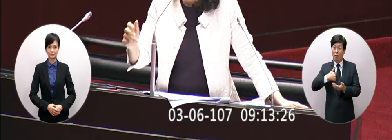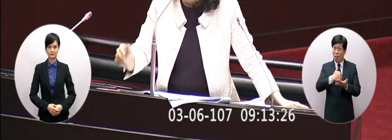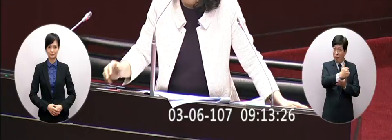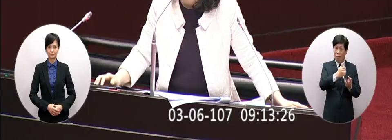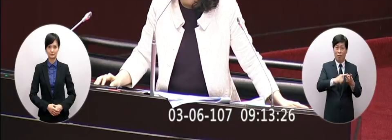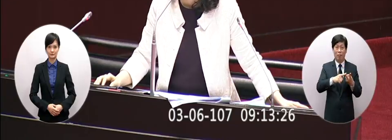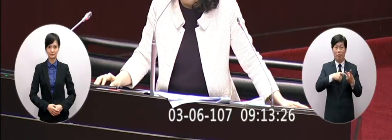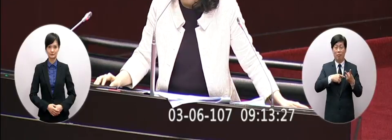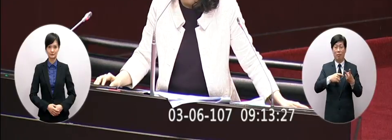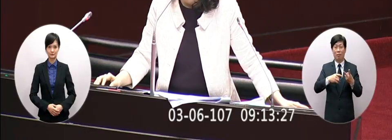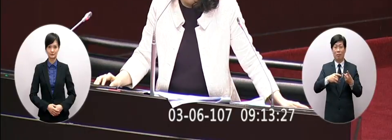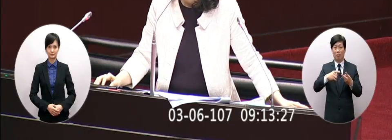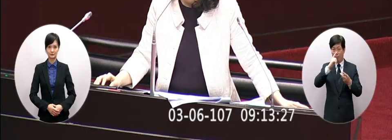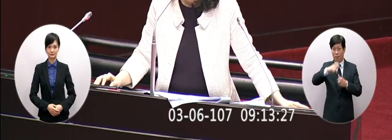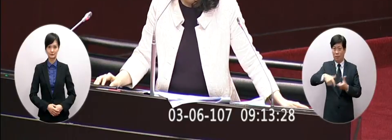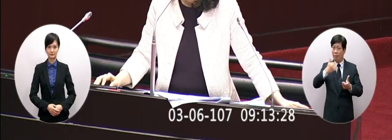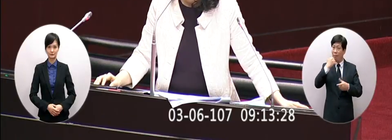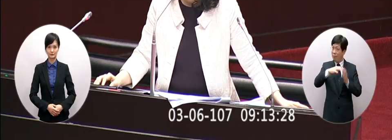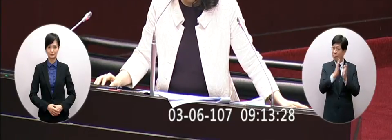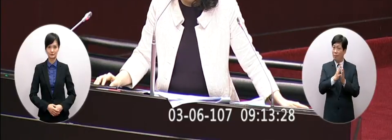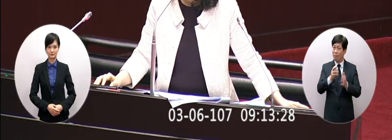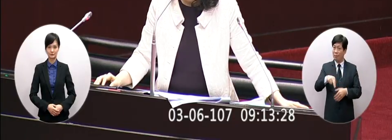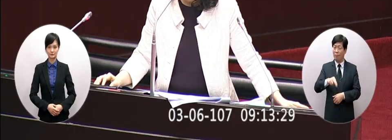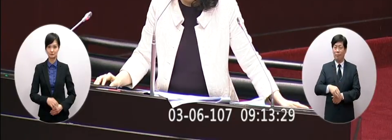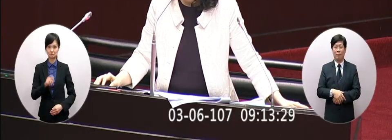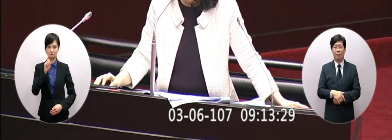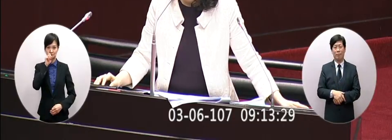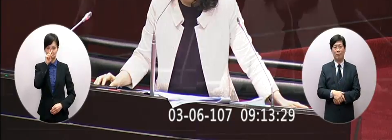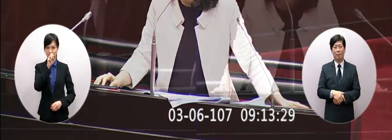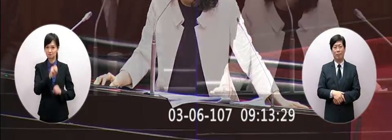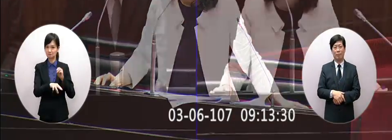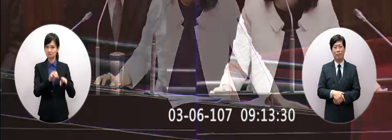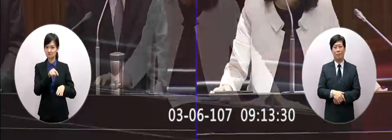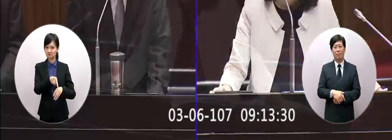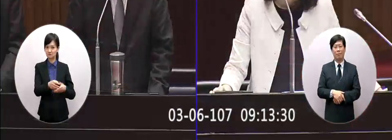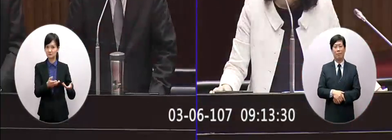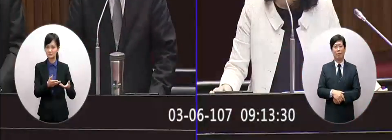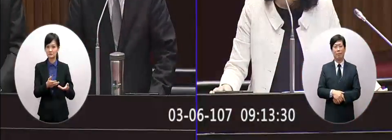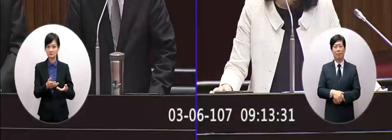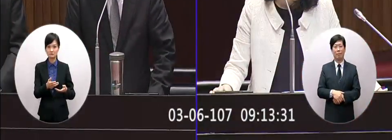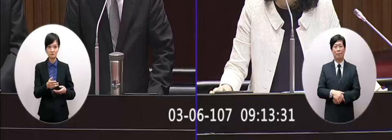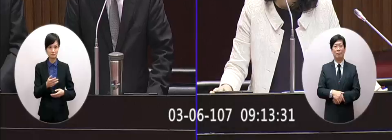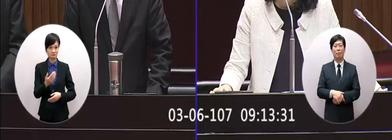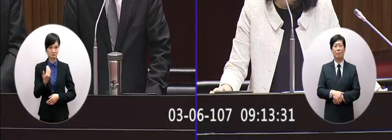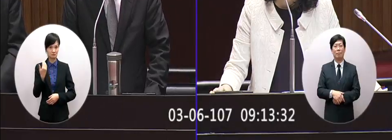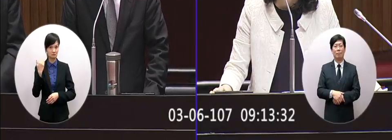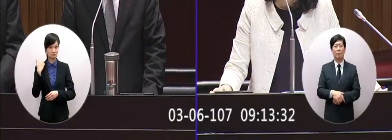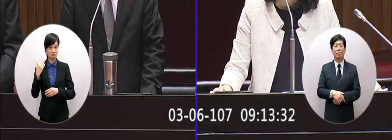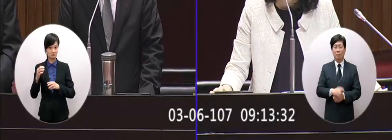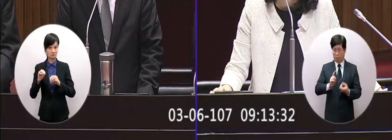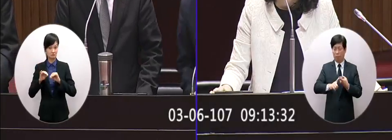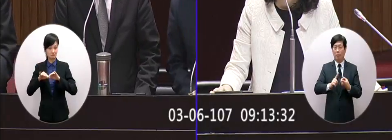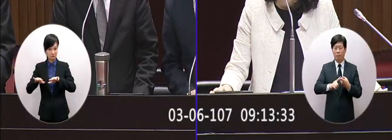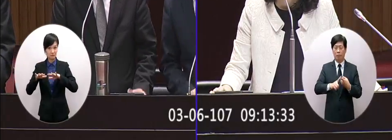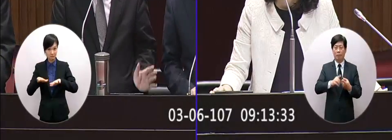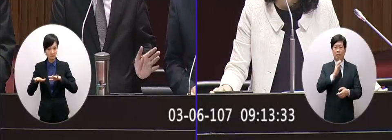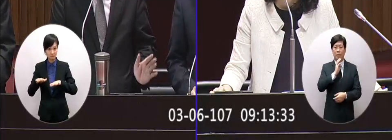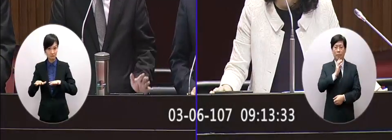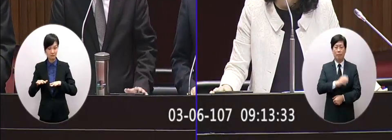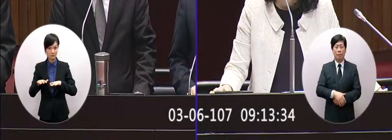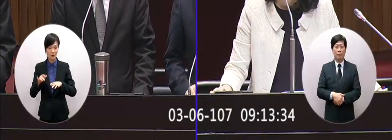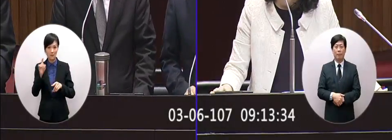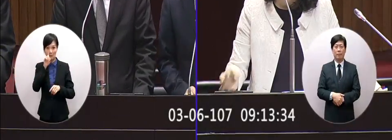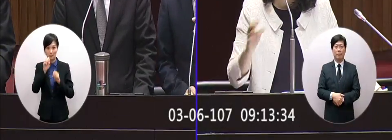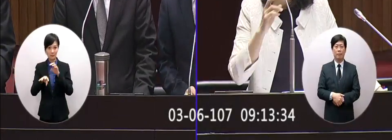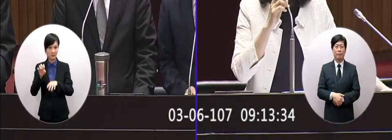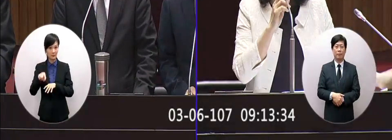有我们废四基的部分。 这个垃圾是地震的时候衍生出来的吗？ 对，是的，是的。 好，那我请